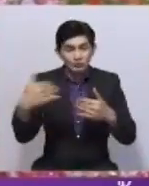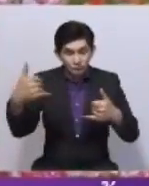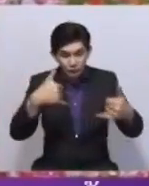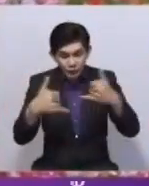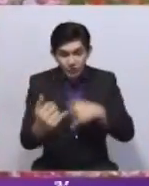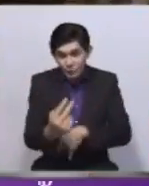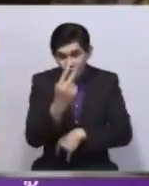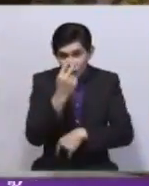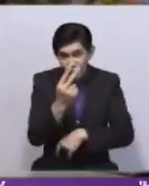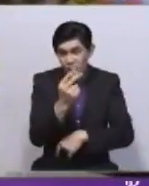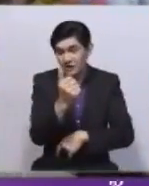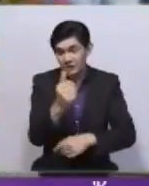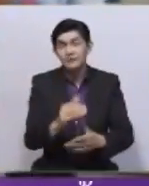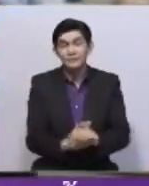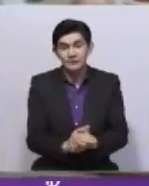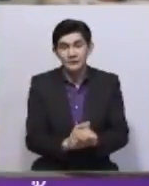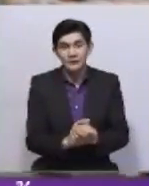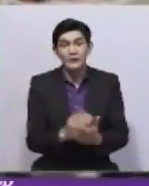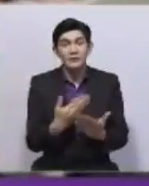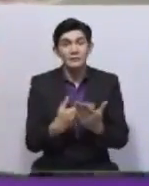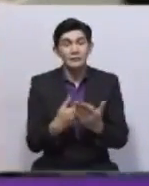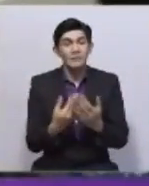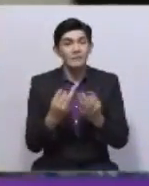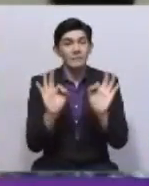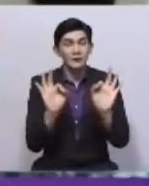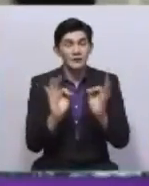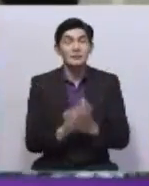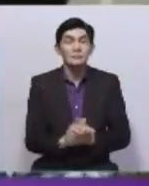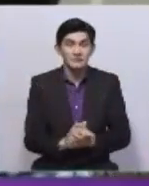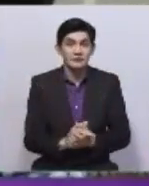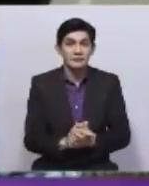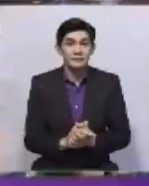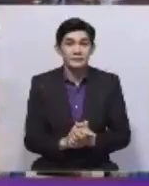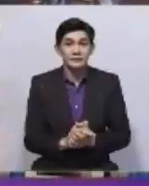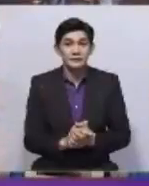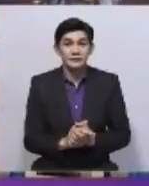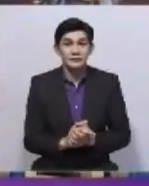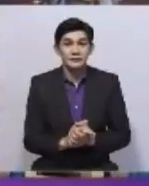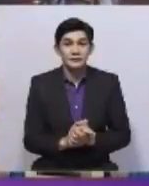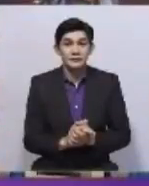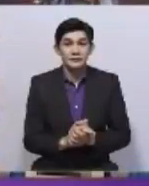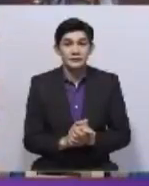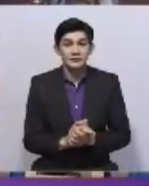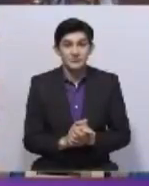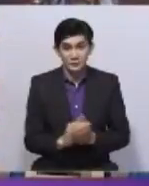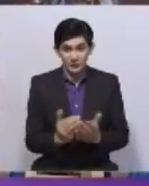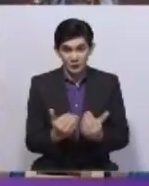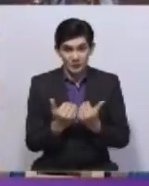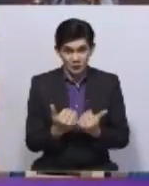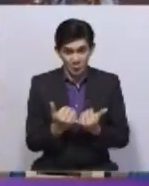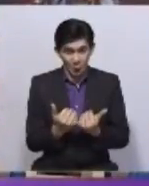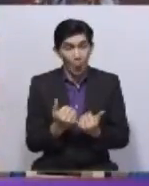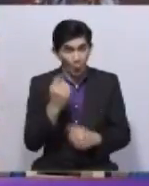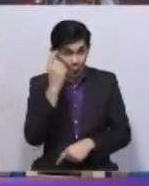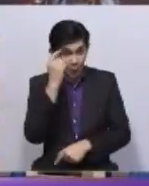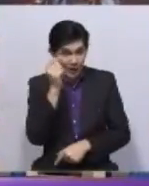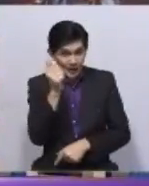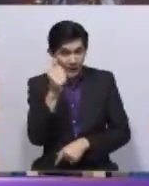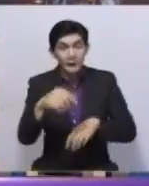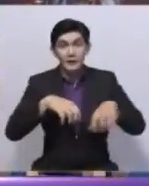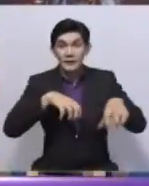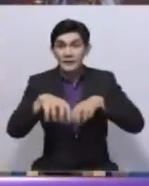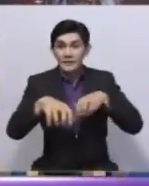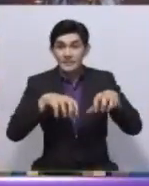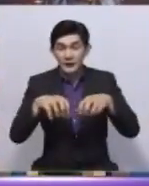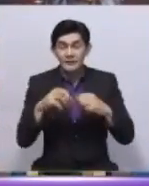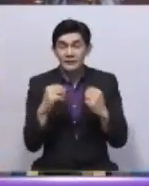ข้ามารับชมงานได้โดยที่ไม่เสียค่าใช้จ่ายในการผ่านประตูครับซึ่งถือเป็นความมหัศจรรย์ของการจัดงานอุ่นไอรัก